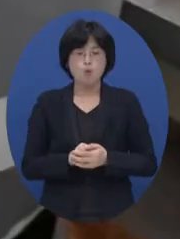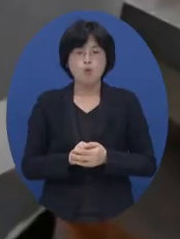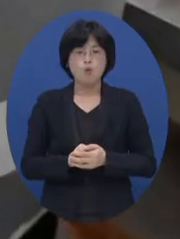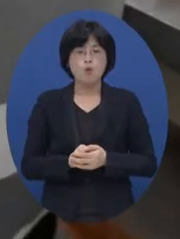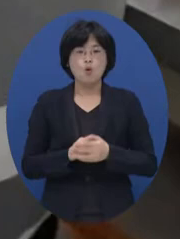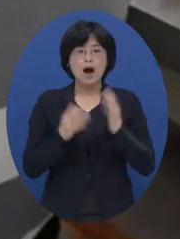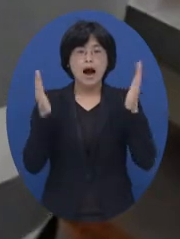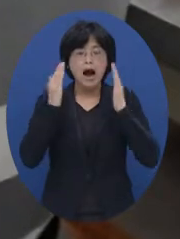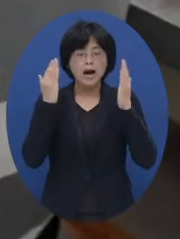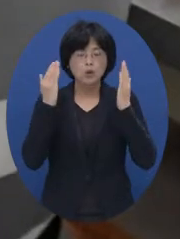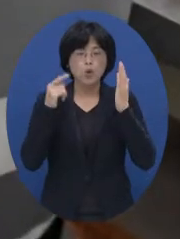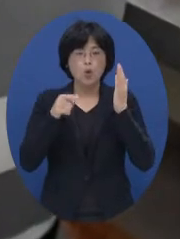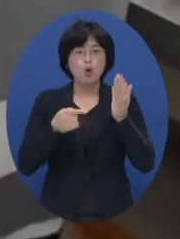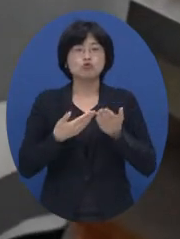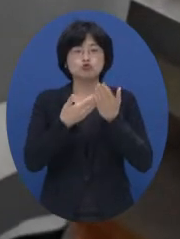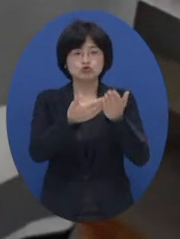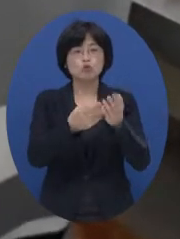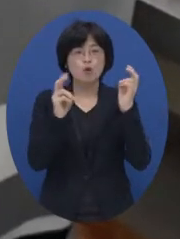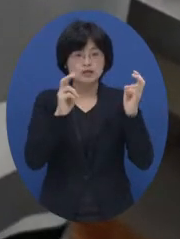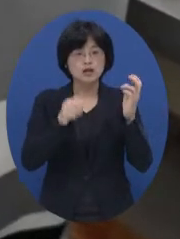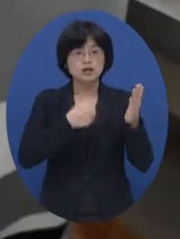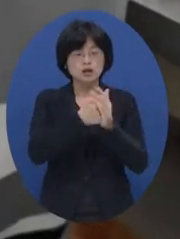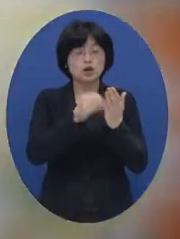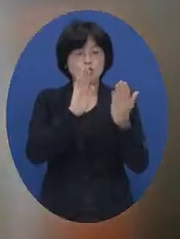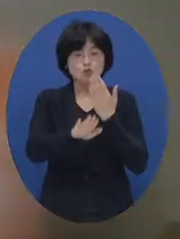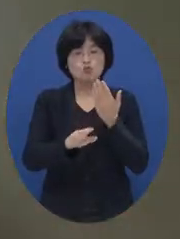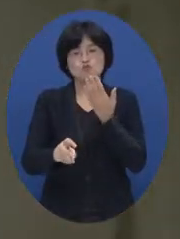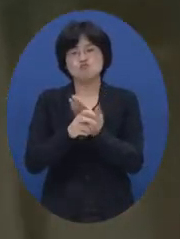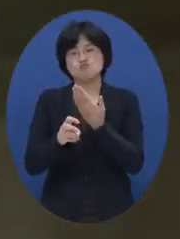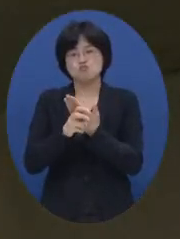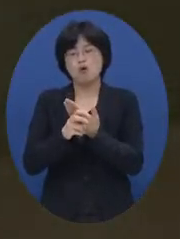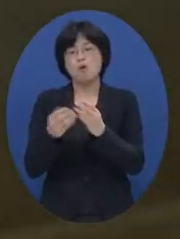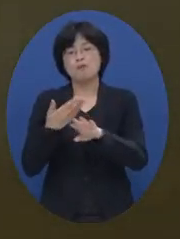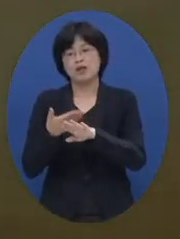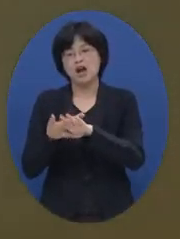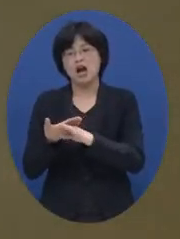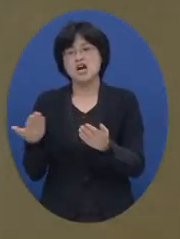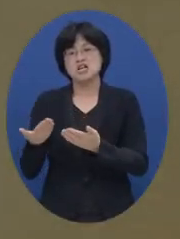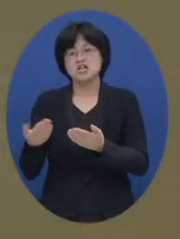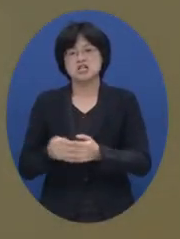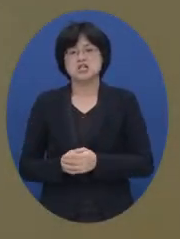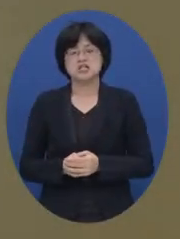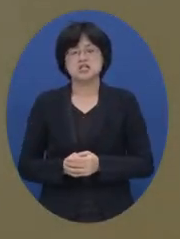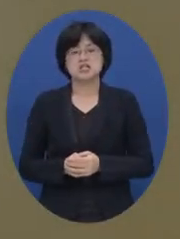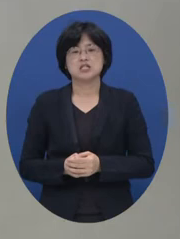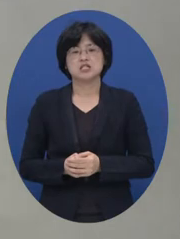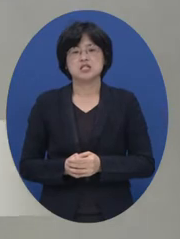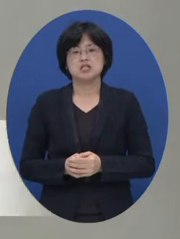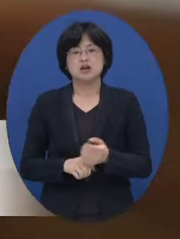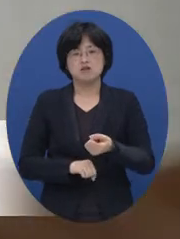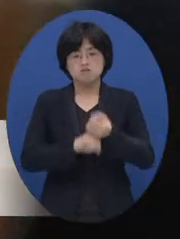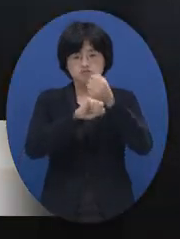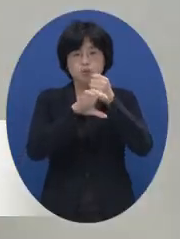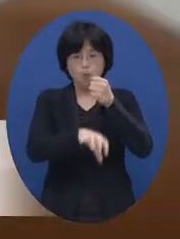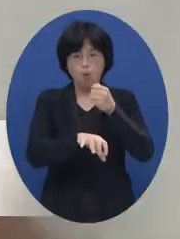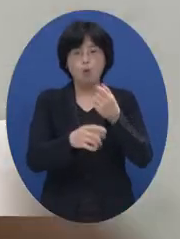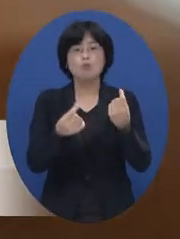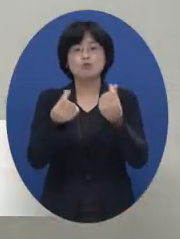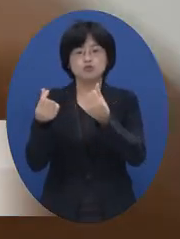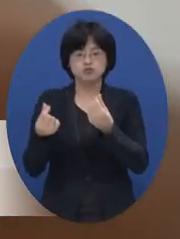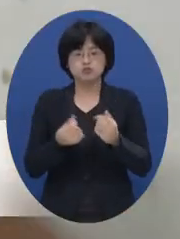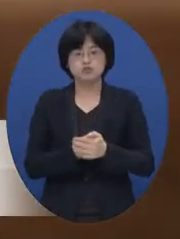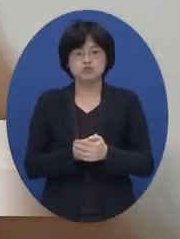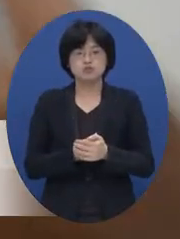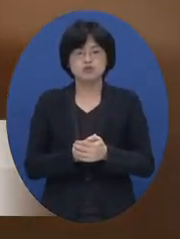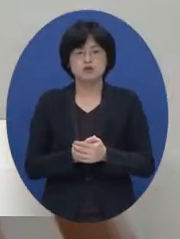동업자가 불법으로 영어판 걸로 드러났습니다 농산물 참고도 사정은 비슷합니다 내가 이